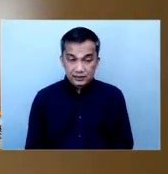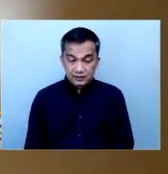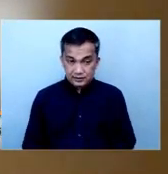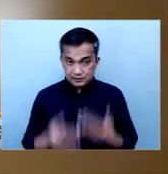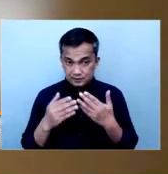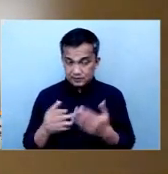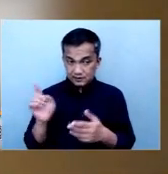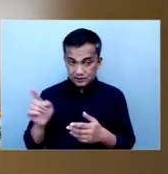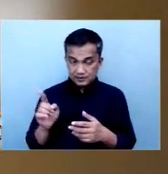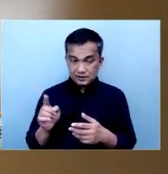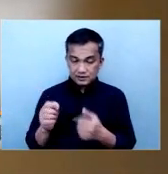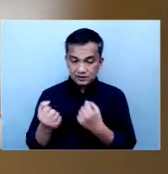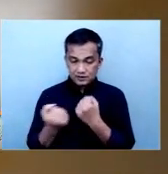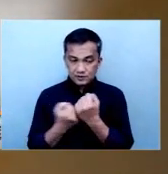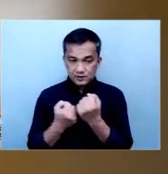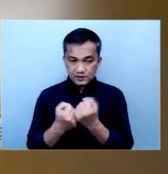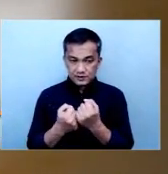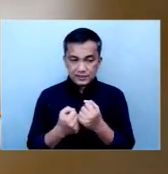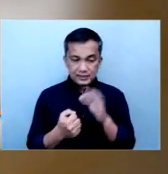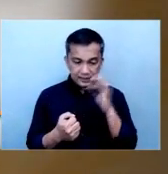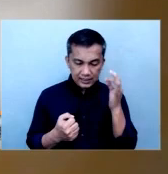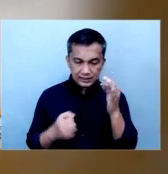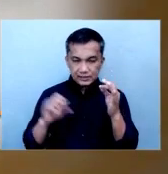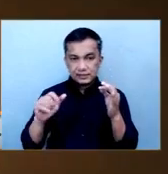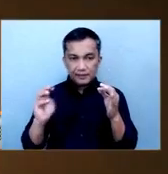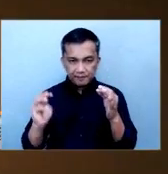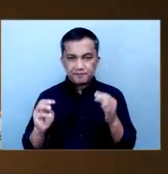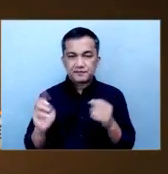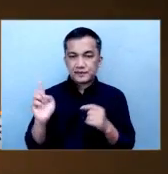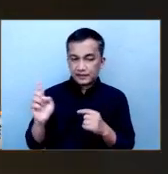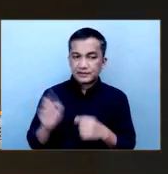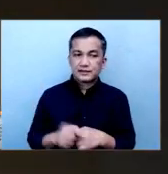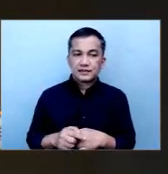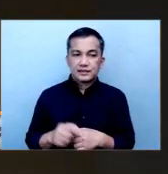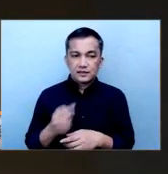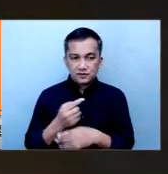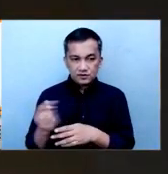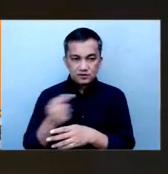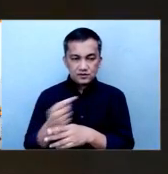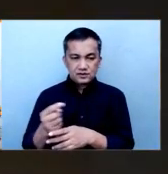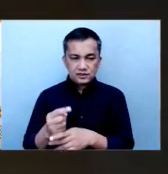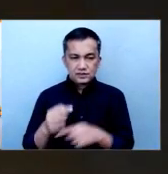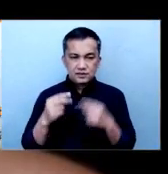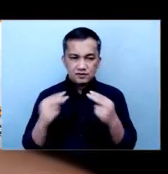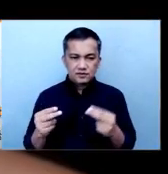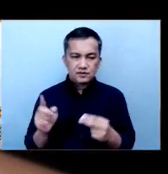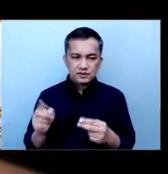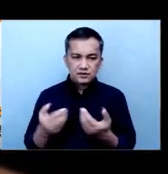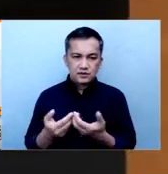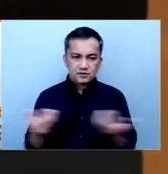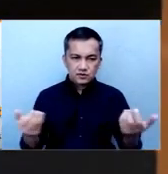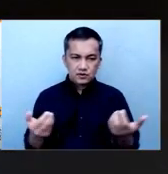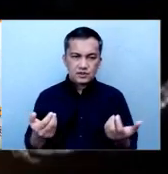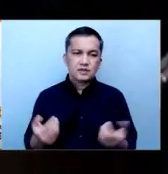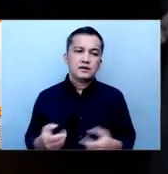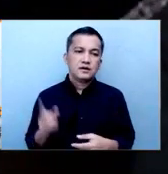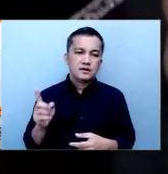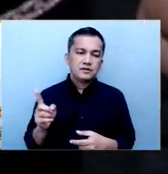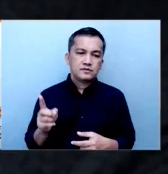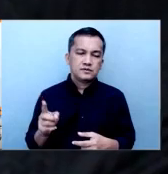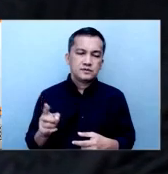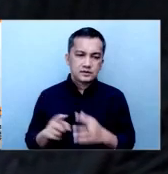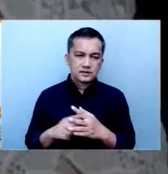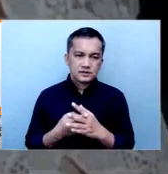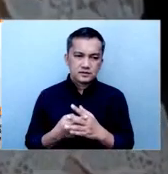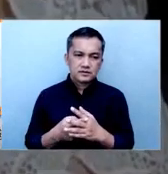na suporta kina Catriona at Sam. Ilang linggo nang napapabalita ng hiwalay na ang dalawa. Nagsimula naman